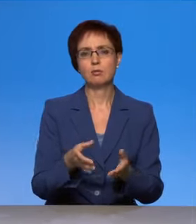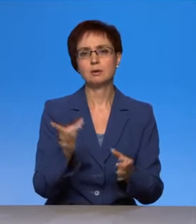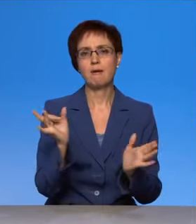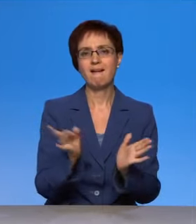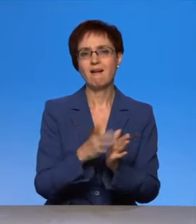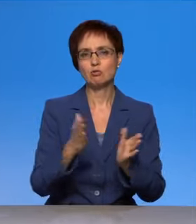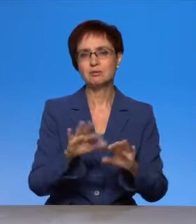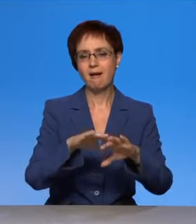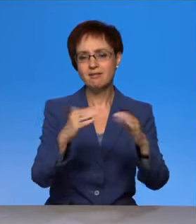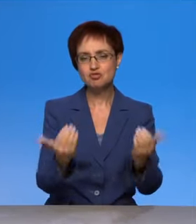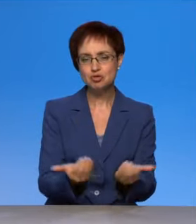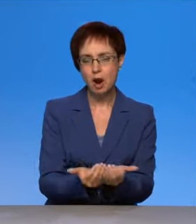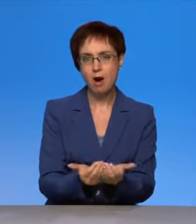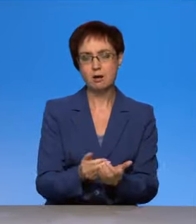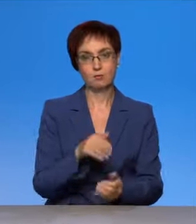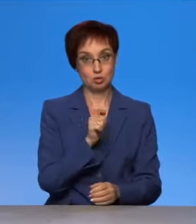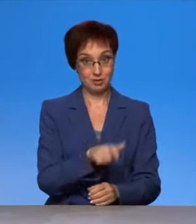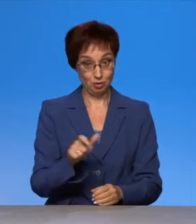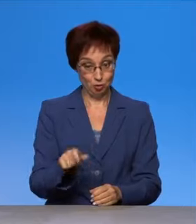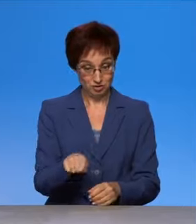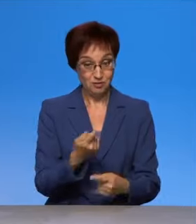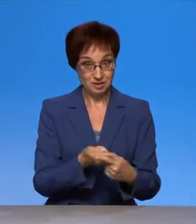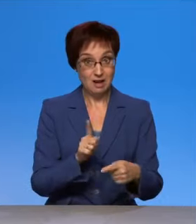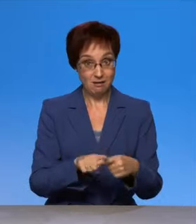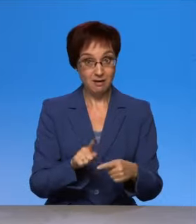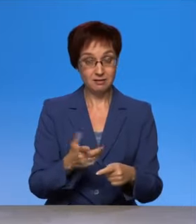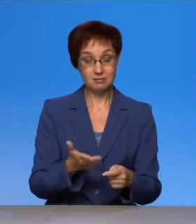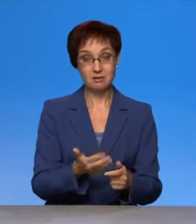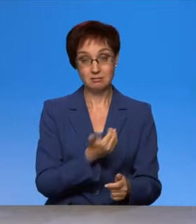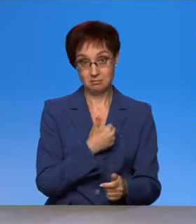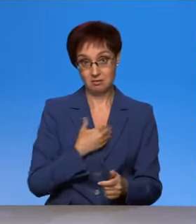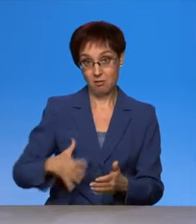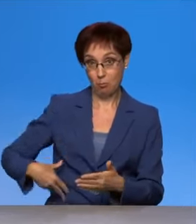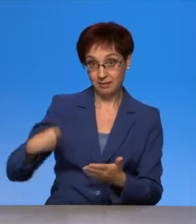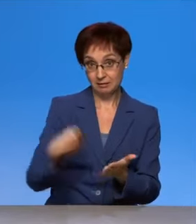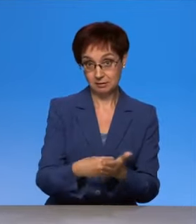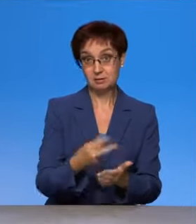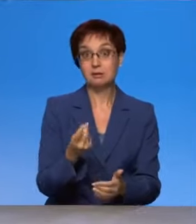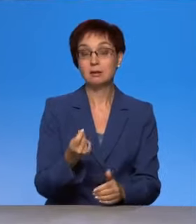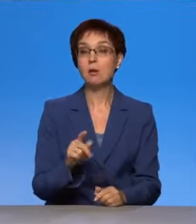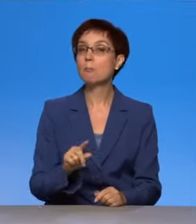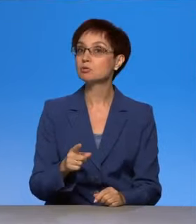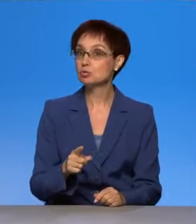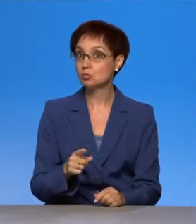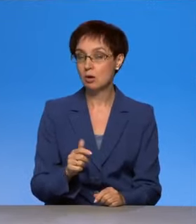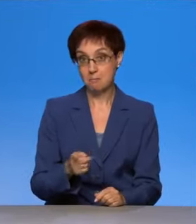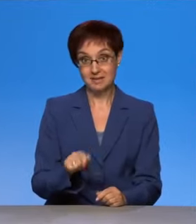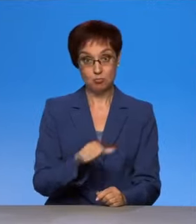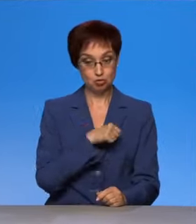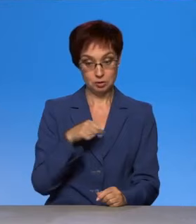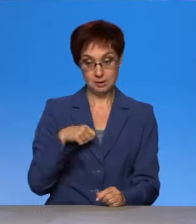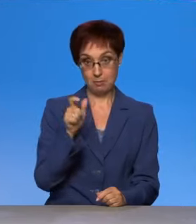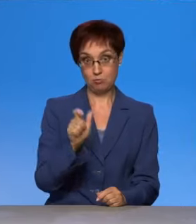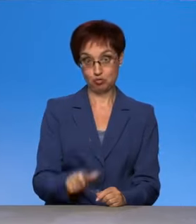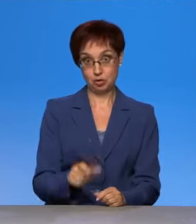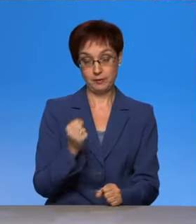люди готовы заплатить. Почему? Ну, потому что от человека в этот момент не требуется ничего. Но все-таки, Александр Михайлович, мы видим